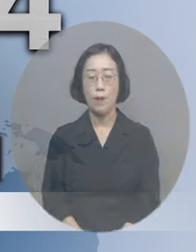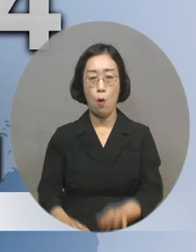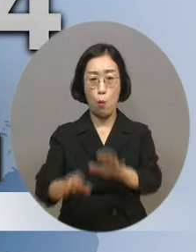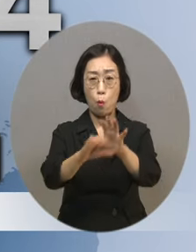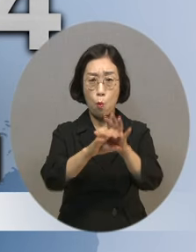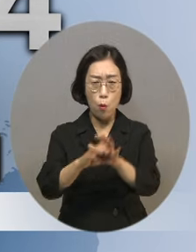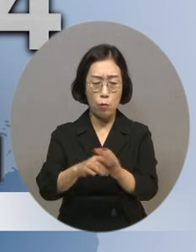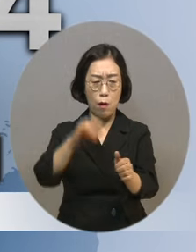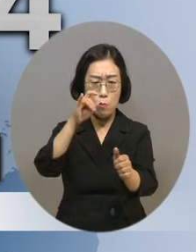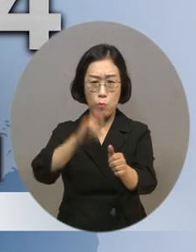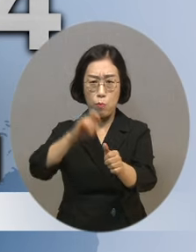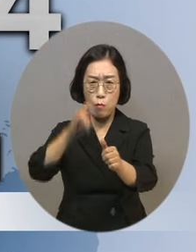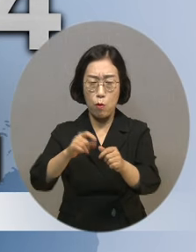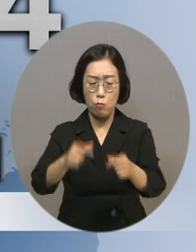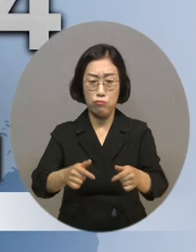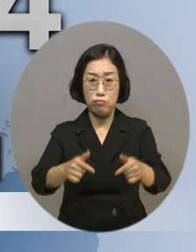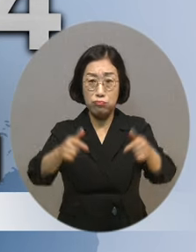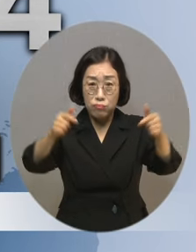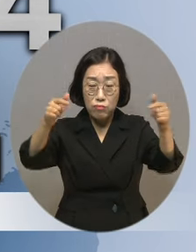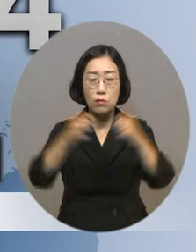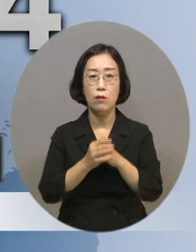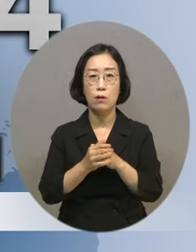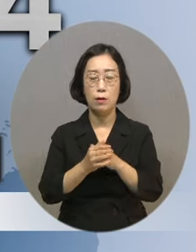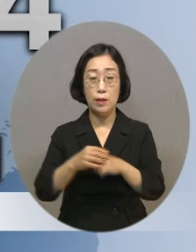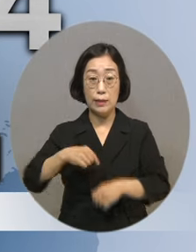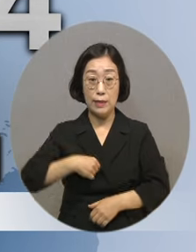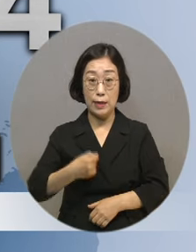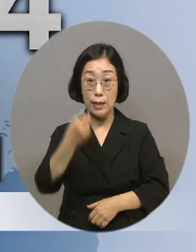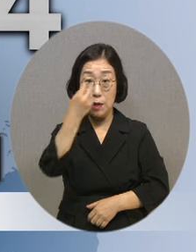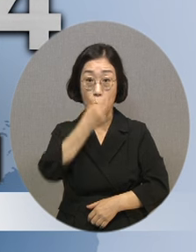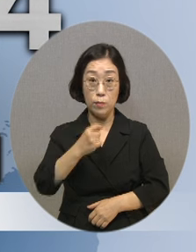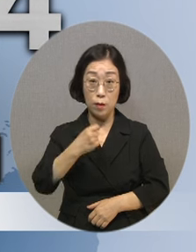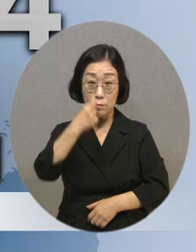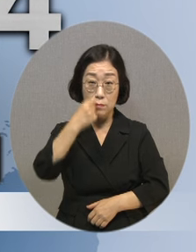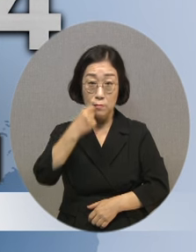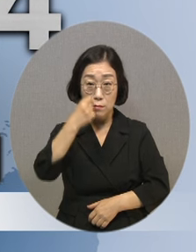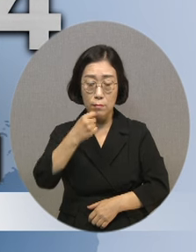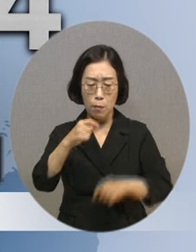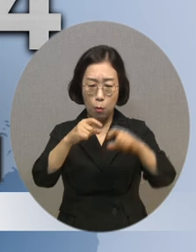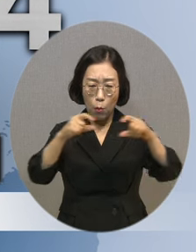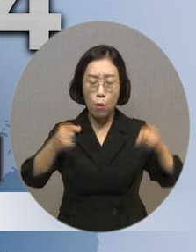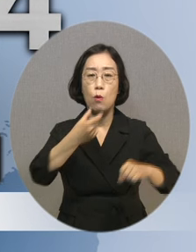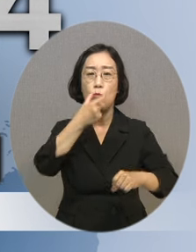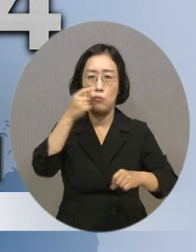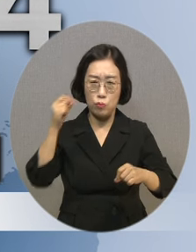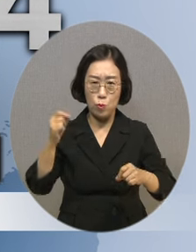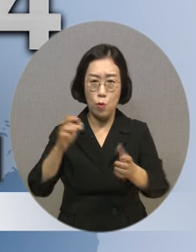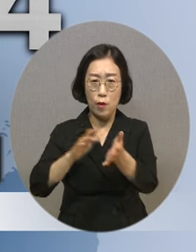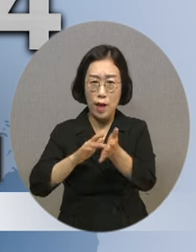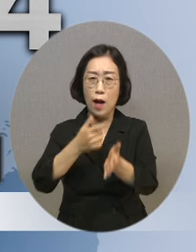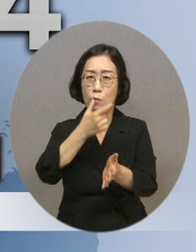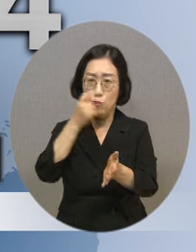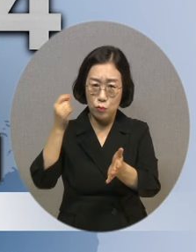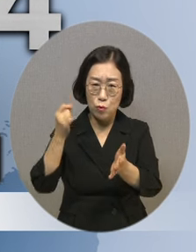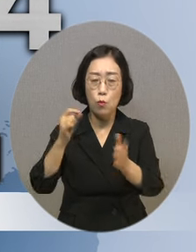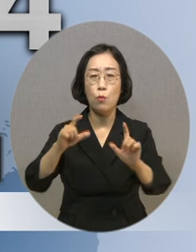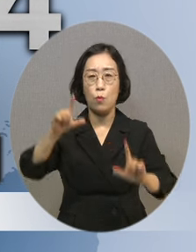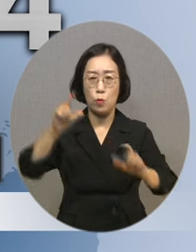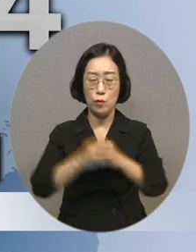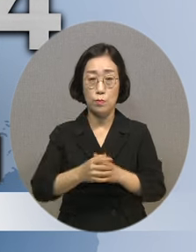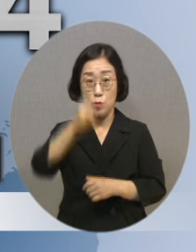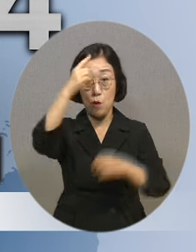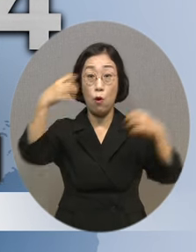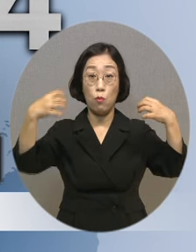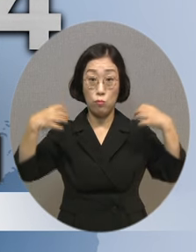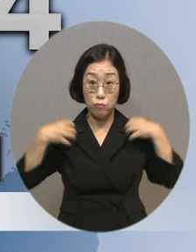코로나19 환자가 급증하면서 자가검진 키트와 치료제가 부족한 현상이 나타났었는데요. 정부는